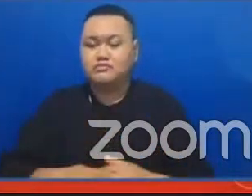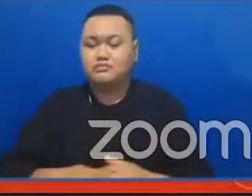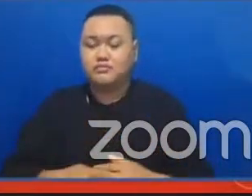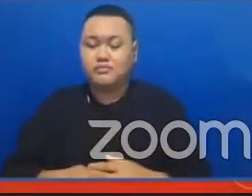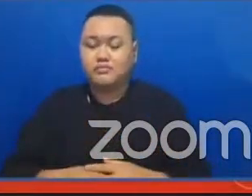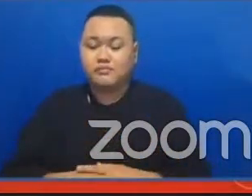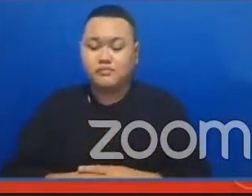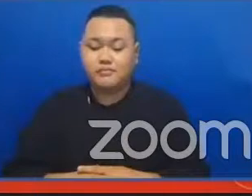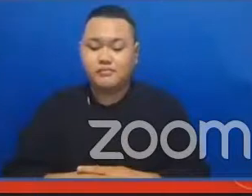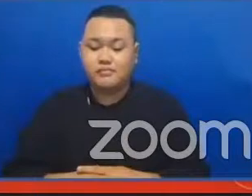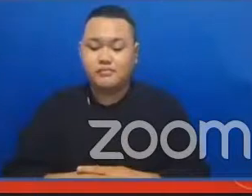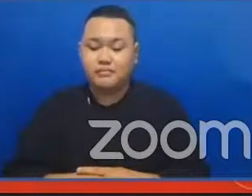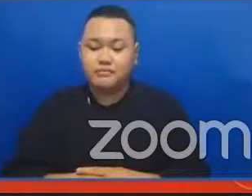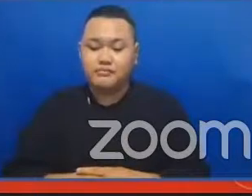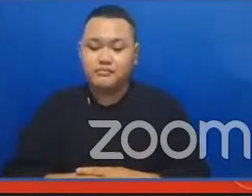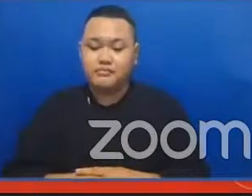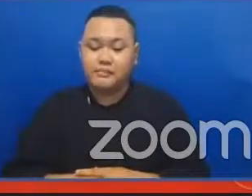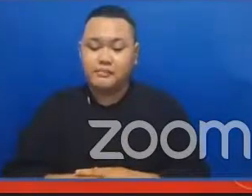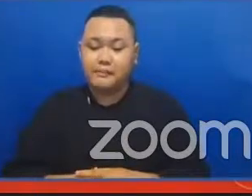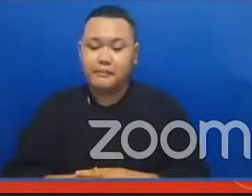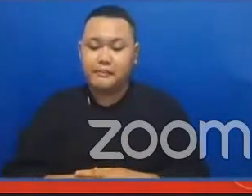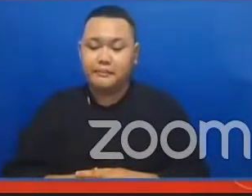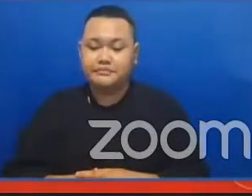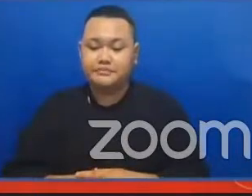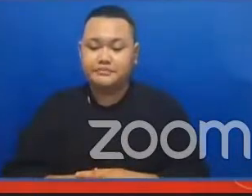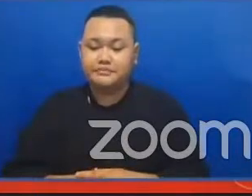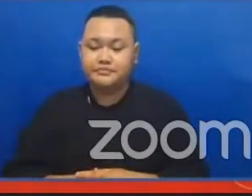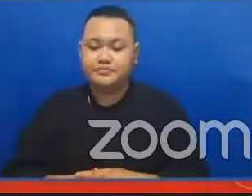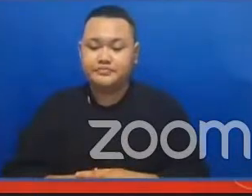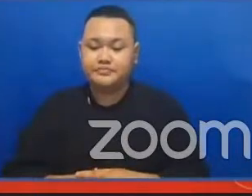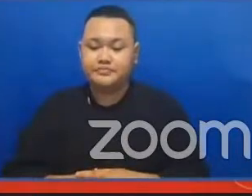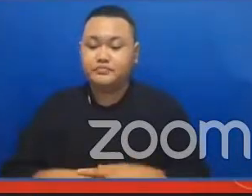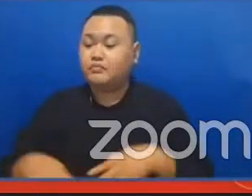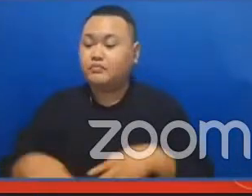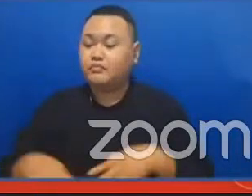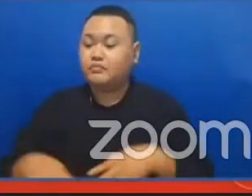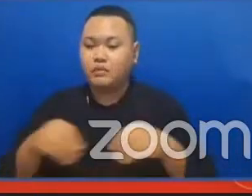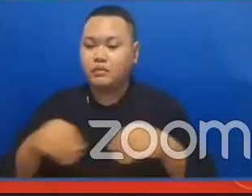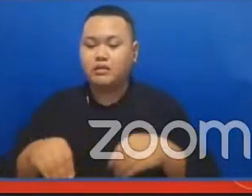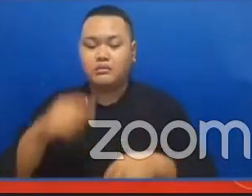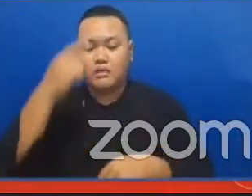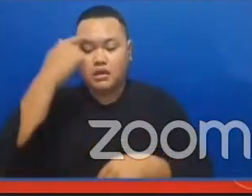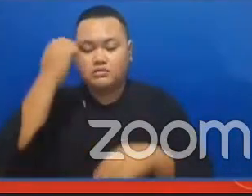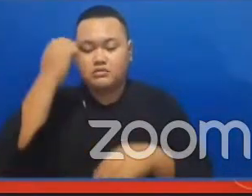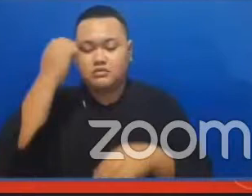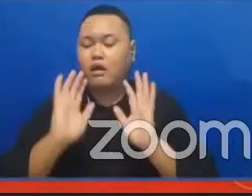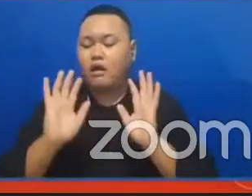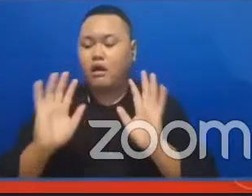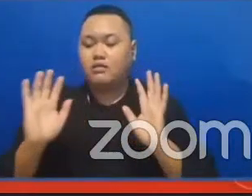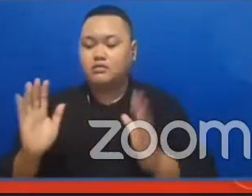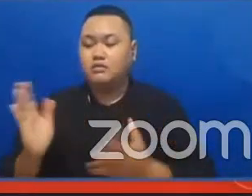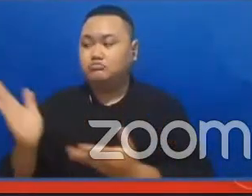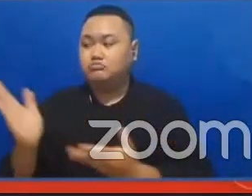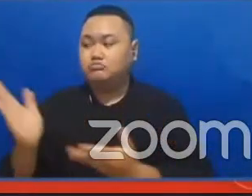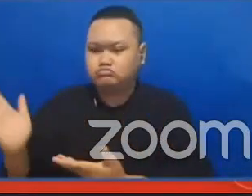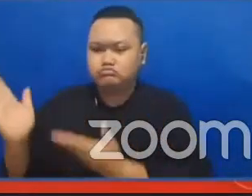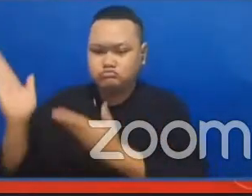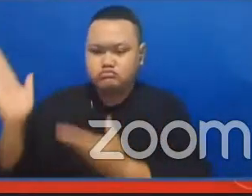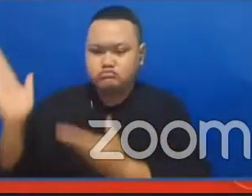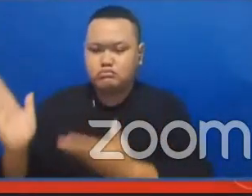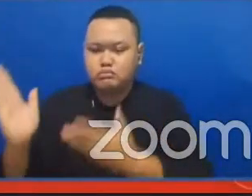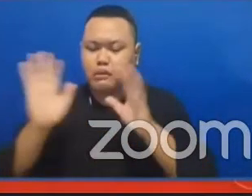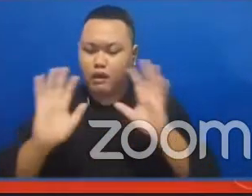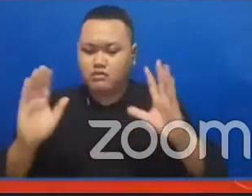Oke, saya login di sini. Nah, ini materi-materi pembelajarannya sangat banyak, Bapak Ibu. Ya, ini materi-materi pembelajarannya